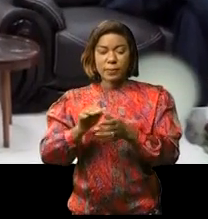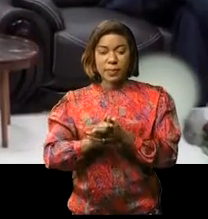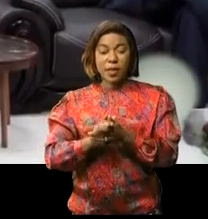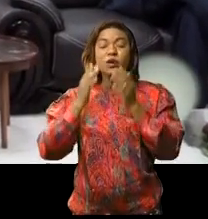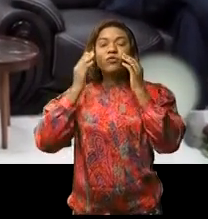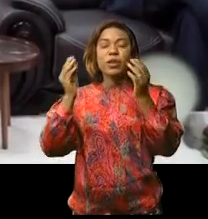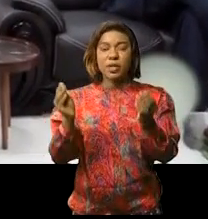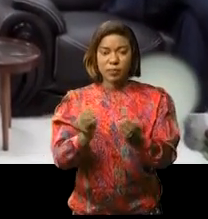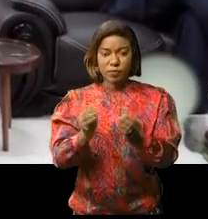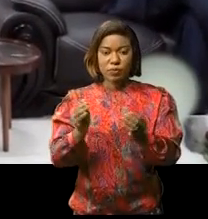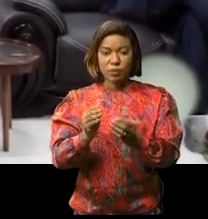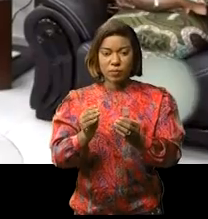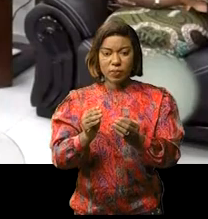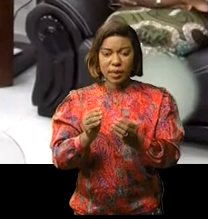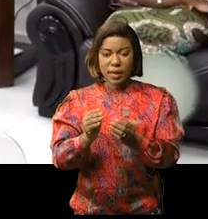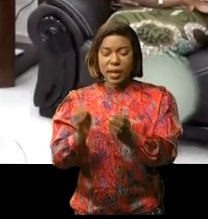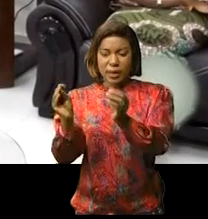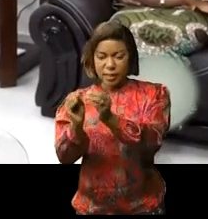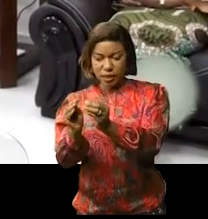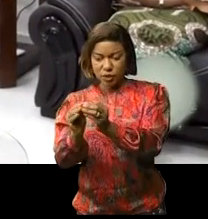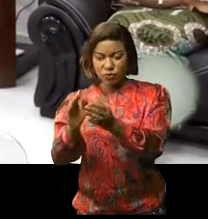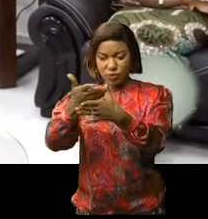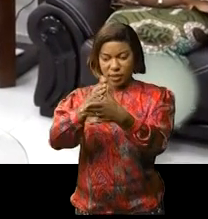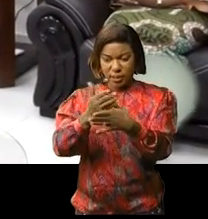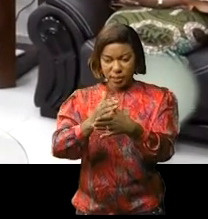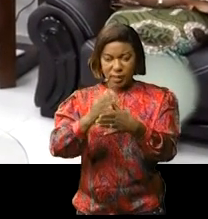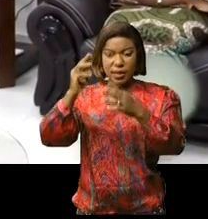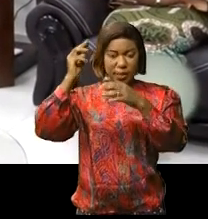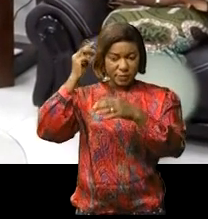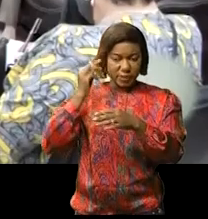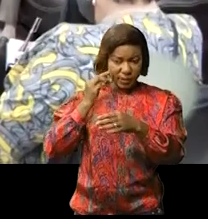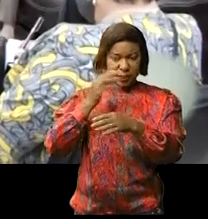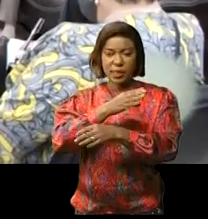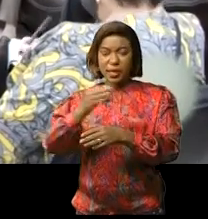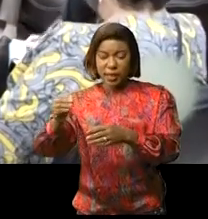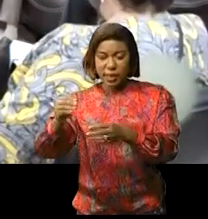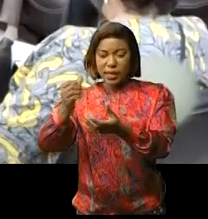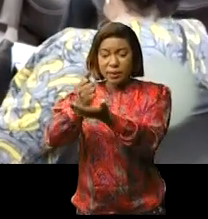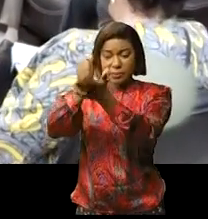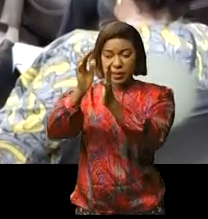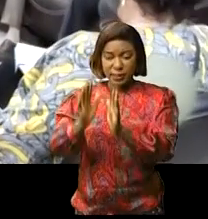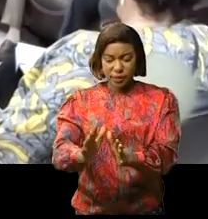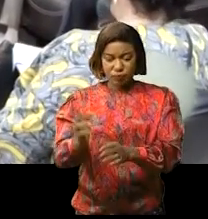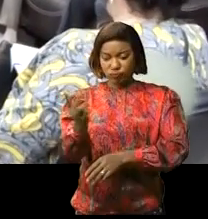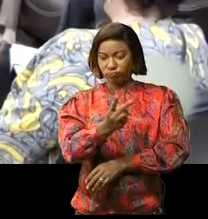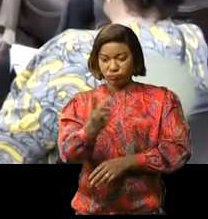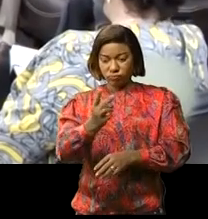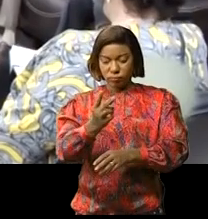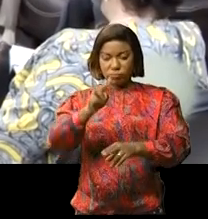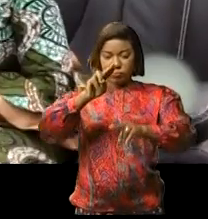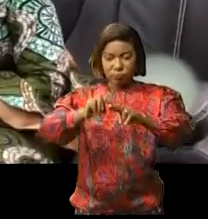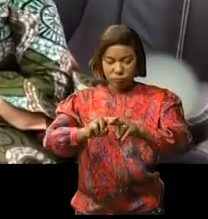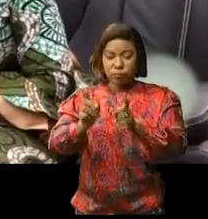ce qui justifie l'entrevue entre l'ambassadeur des États-Unis en poste en RDC, Mike Hammer, et la vice-première ministre, ministre